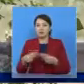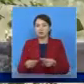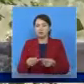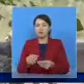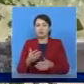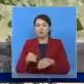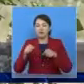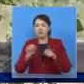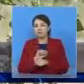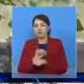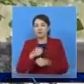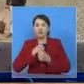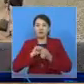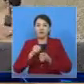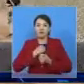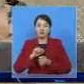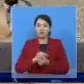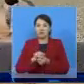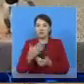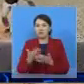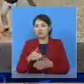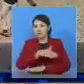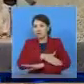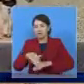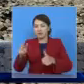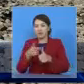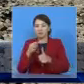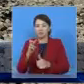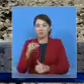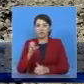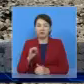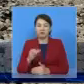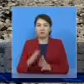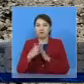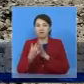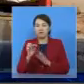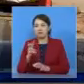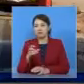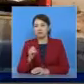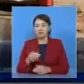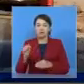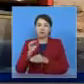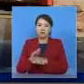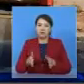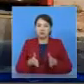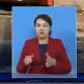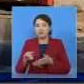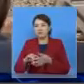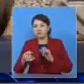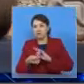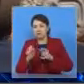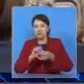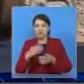эксплуатацию заправочная станция, баня и прачечная. А это улица имени Сейдалы Оразалина в селе Курабутак. Сверху дороги насыпали гравий